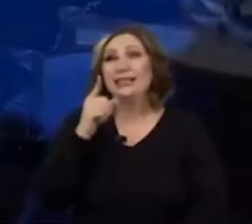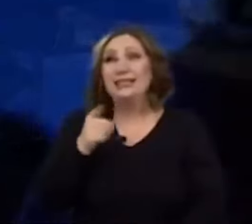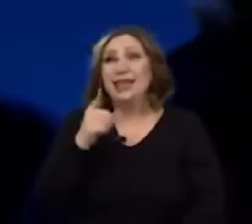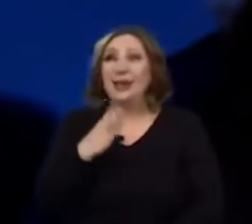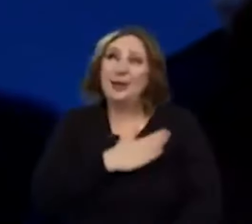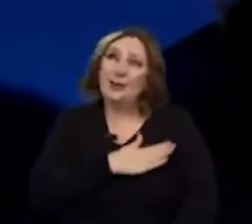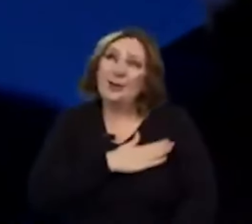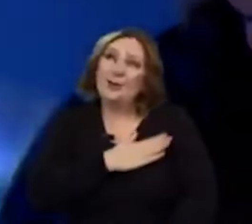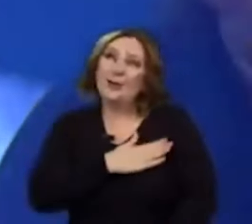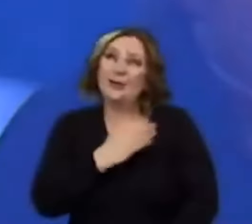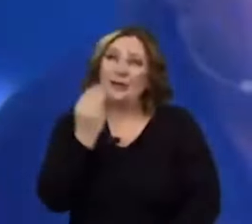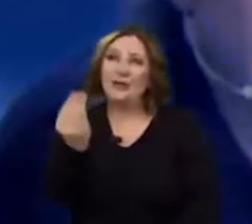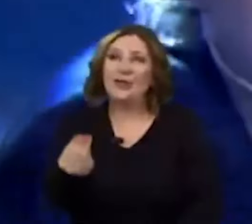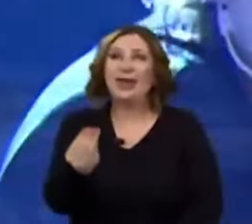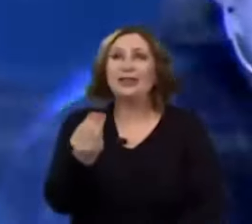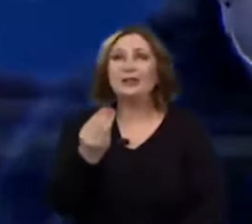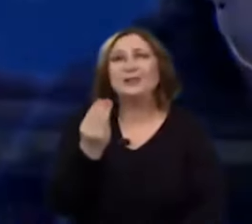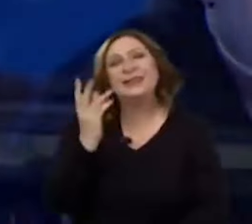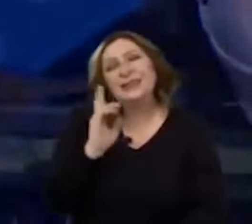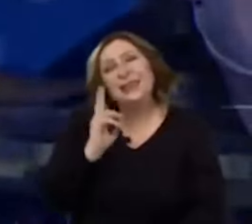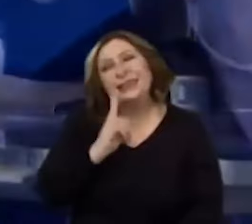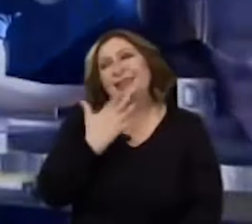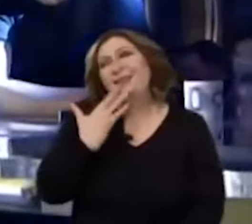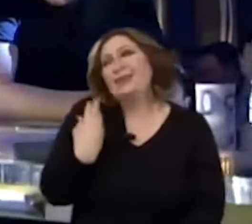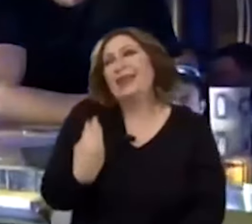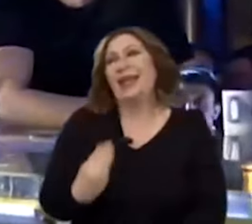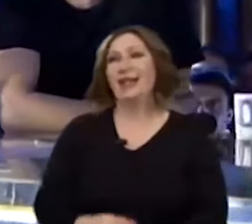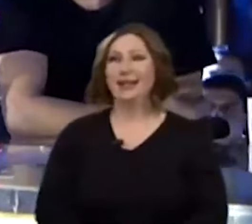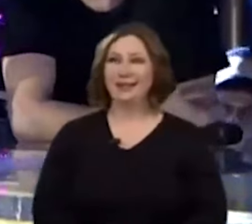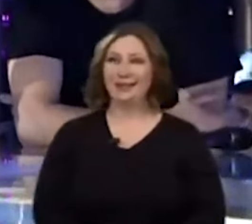Sana gönlümü verdim nazlı güzel.